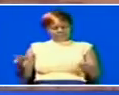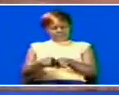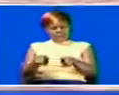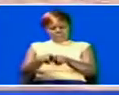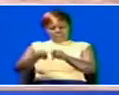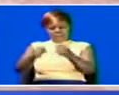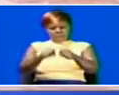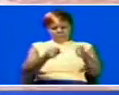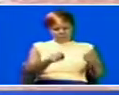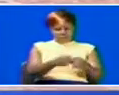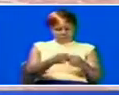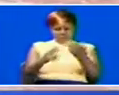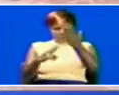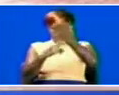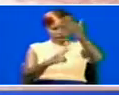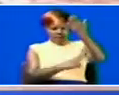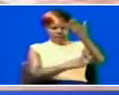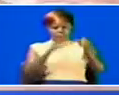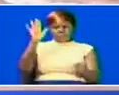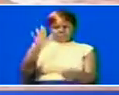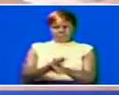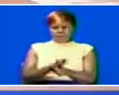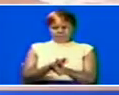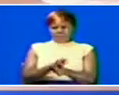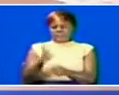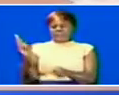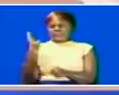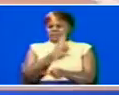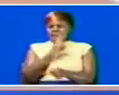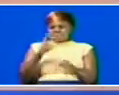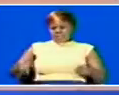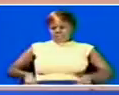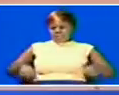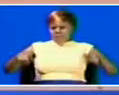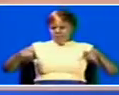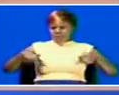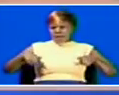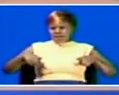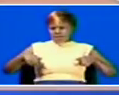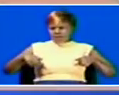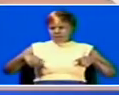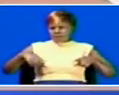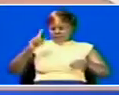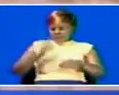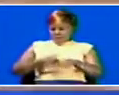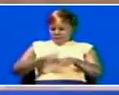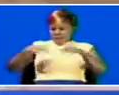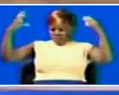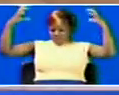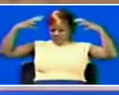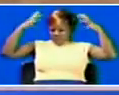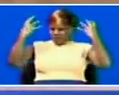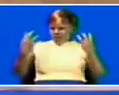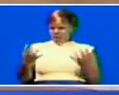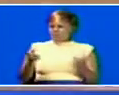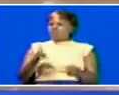imeharibika. Madaraja mengi katika sehemu hiyo yamekuwa ni tishio kwa usalama na wakazi, kwani kila kunaponyesha sana